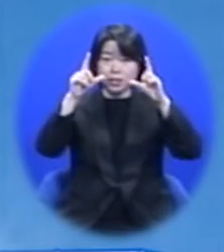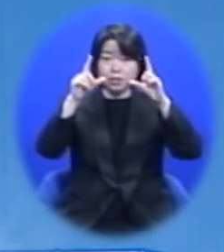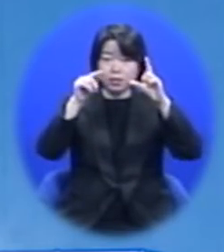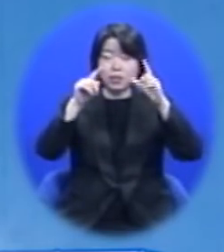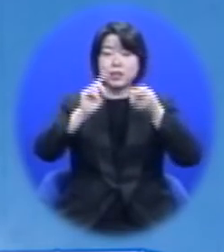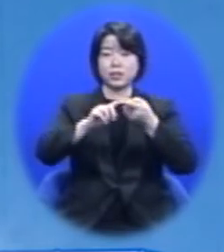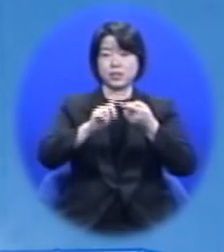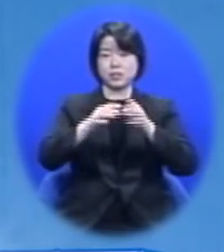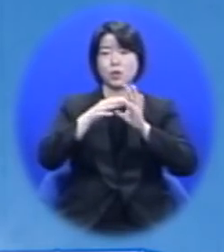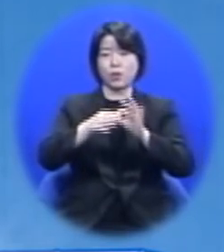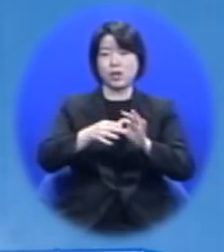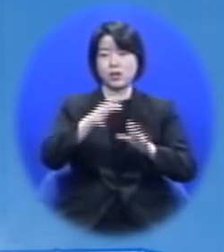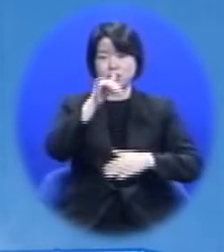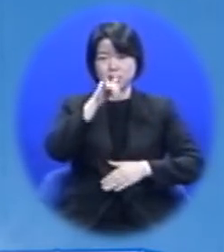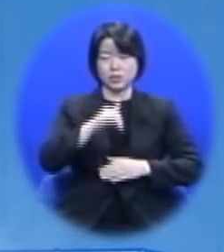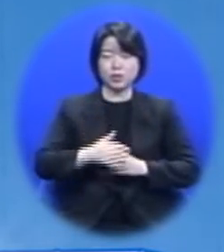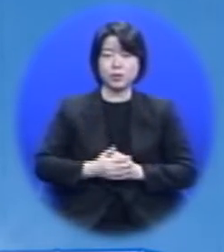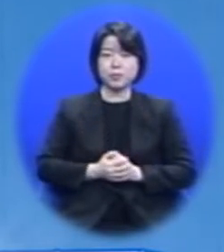있는 거예요.